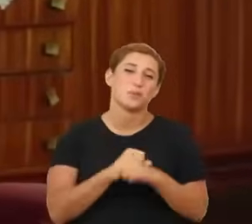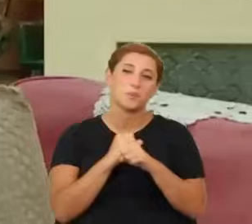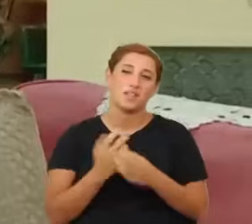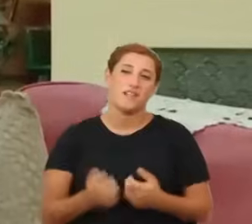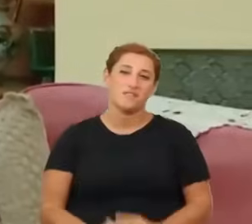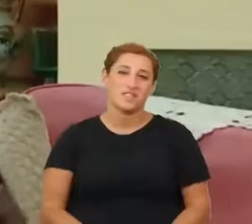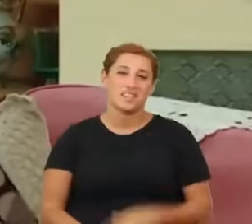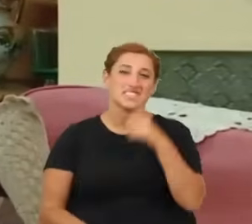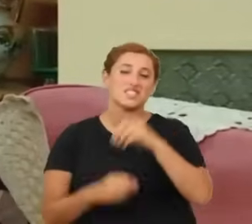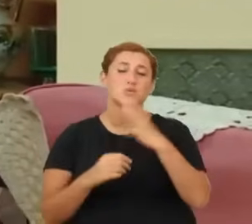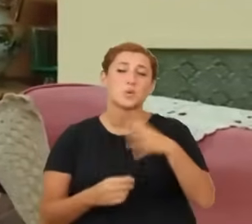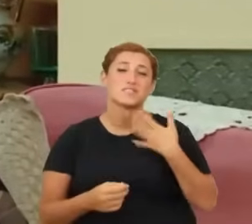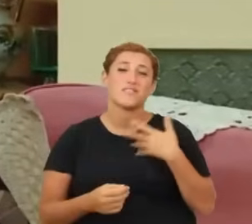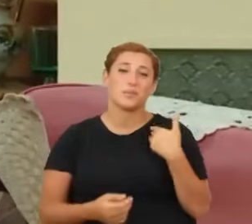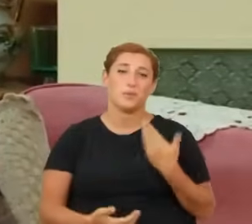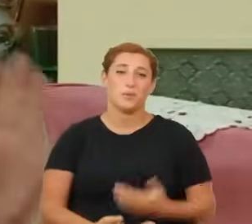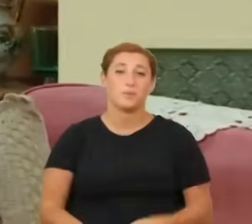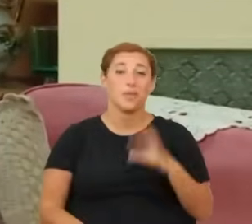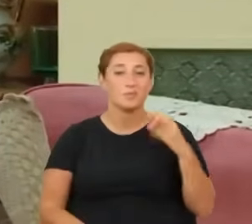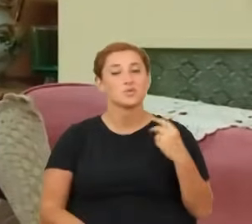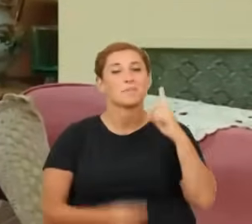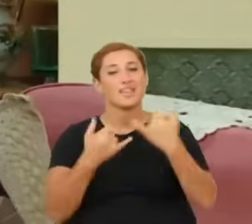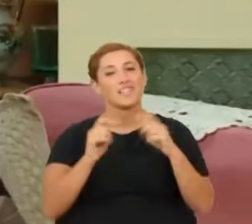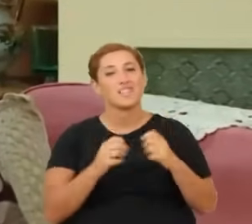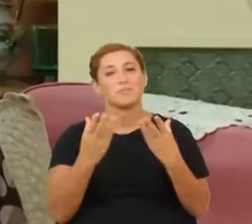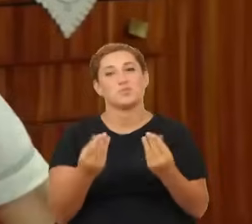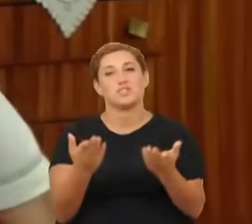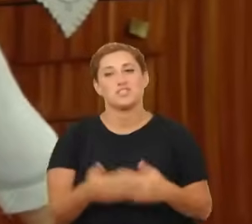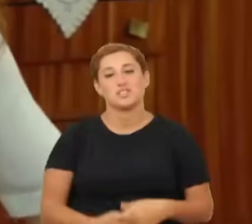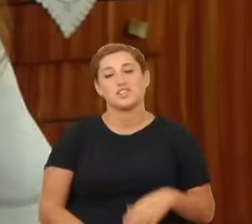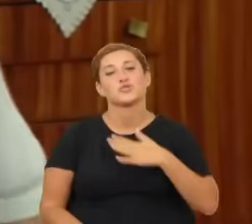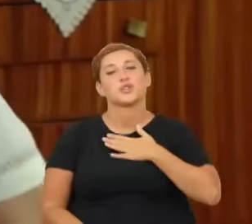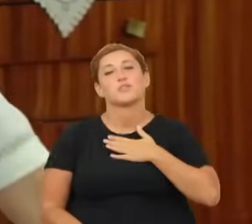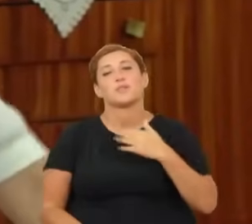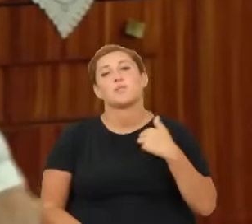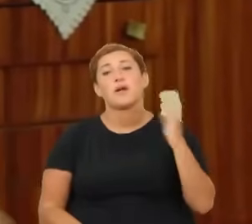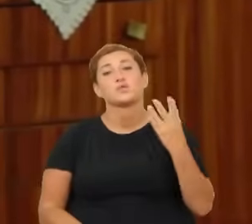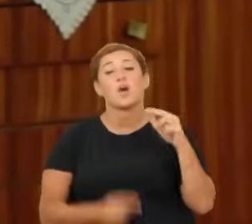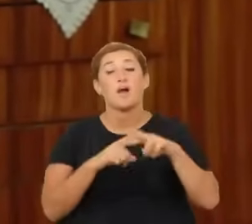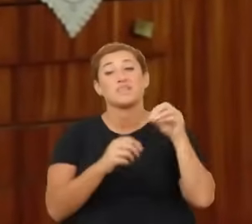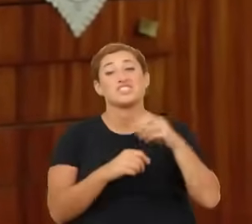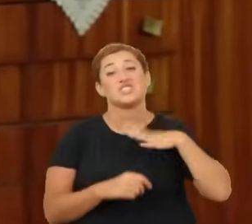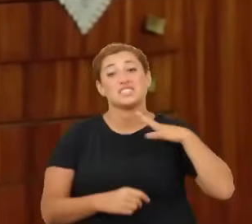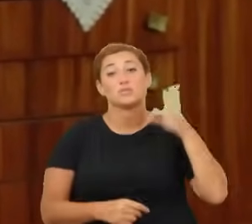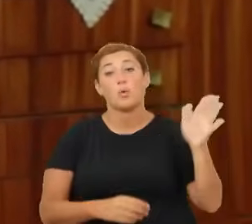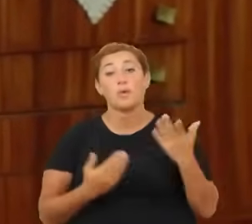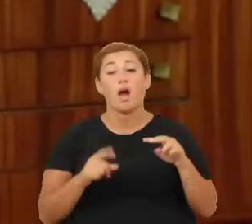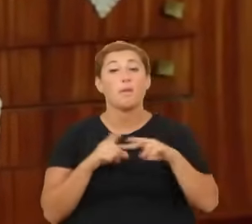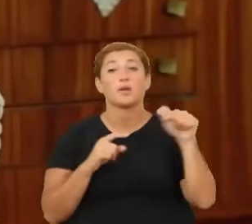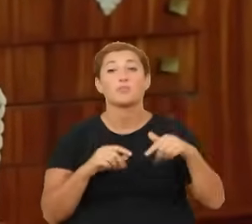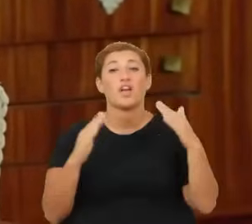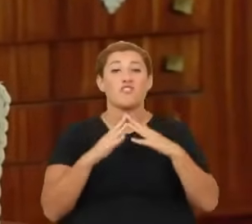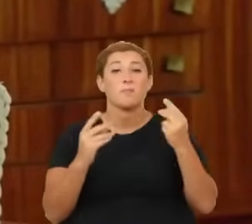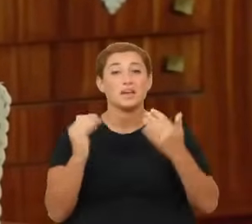ya. Senin için çok seviniyorum yani. Hem de güzel bir tatil yapmış olacaksın. Ay canım benim, ben daha çok Ahmet için istiyorum. Ya Ahmet